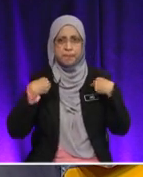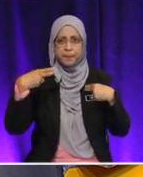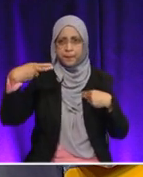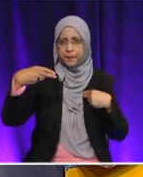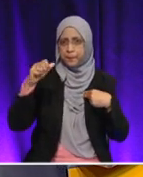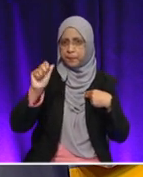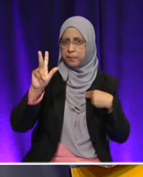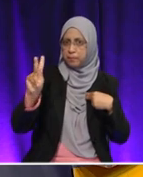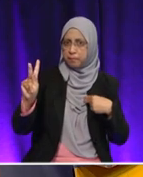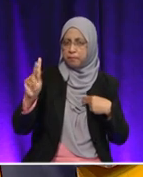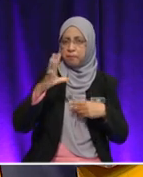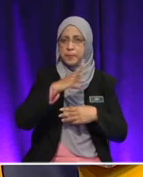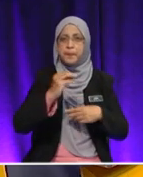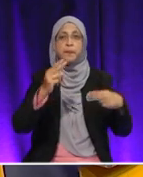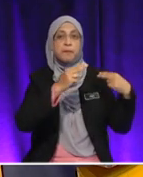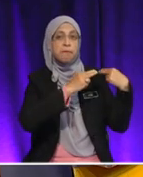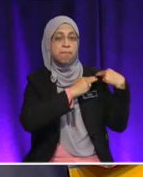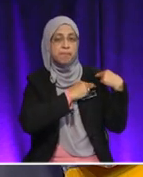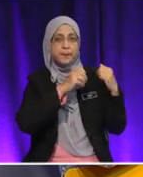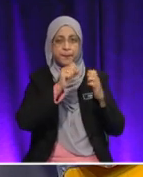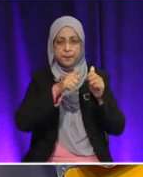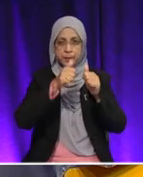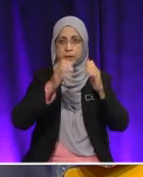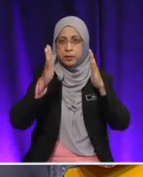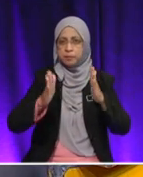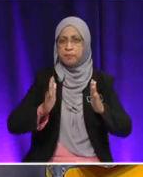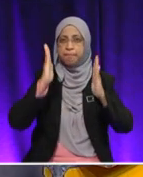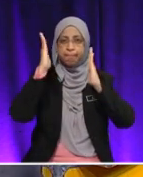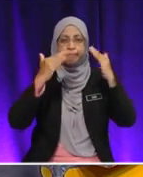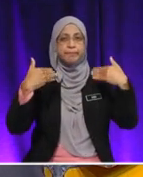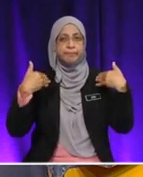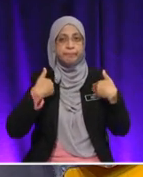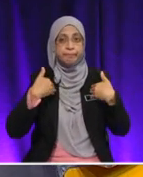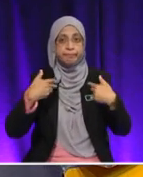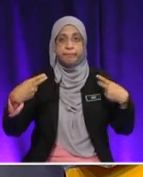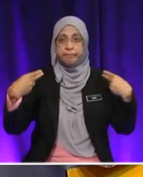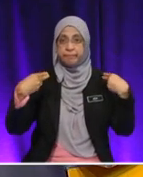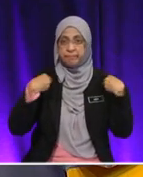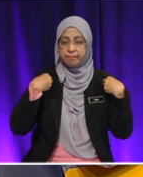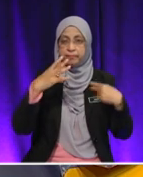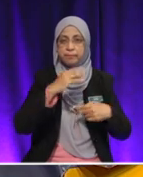tanggung jawab setiap warga negara mempunyai hak dan tanggung jawab masing-masing